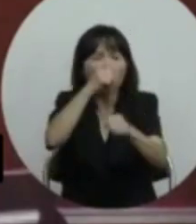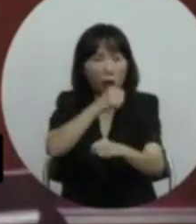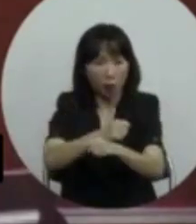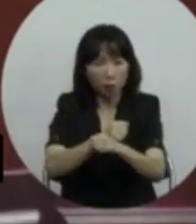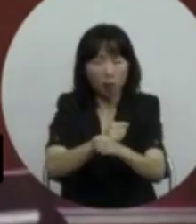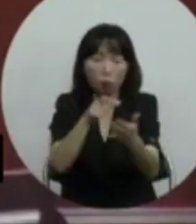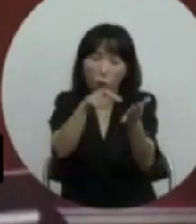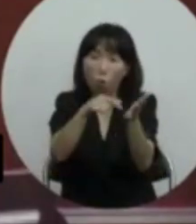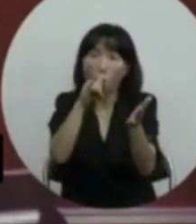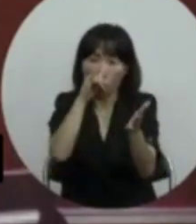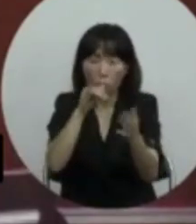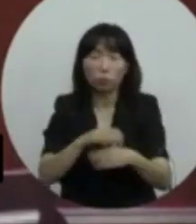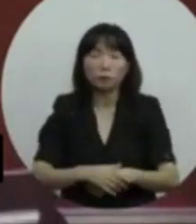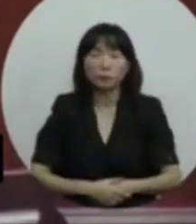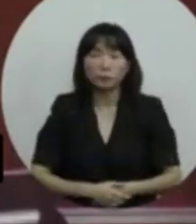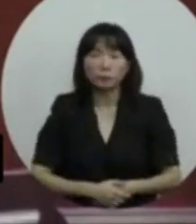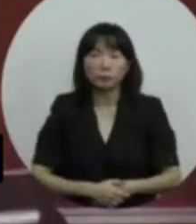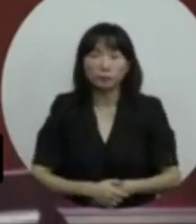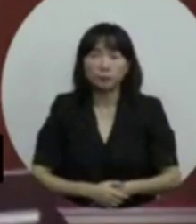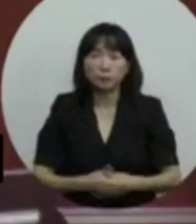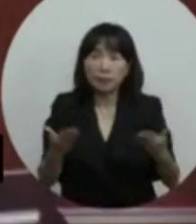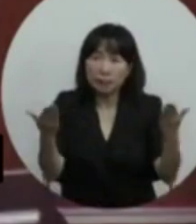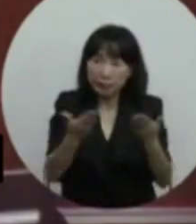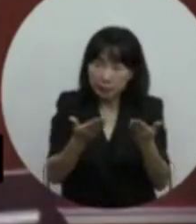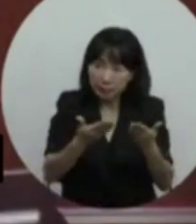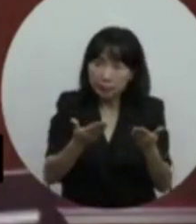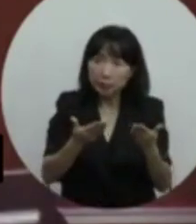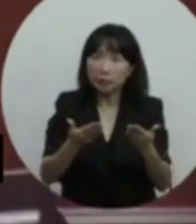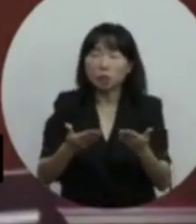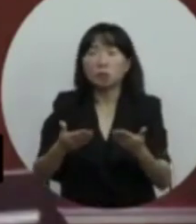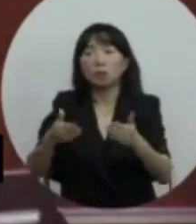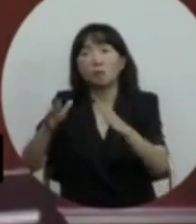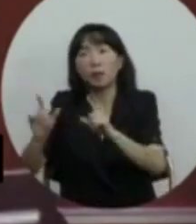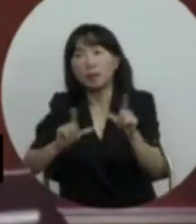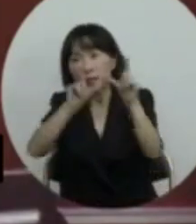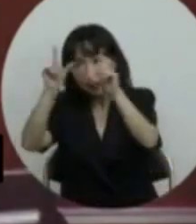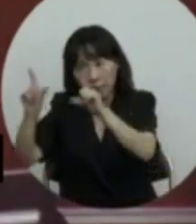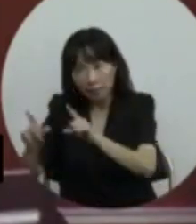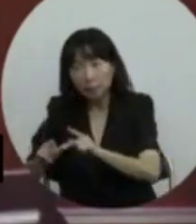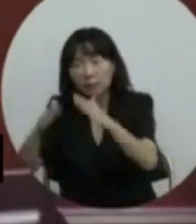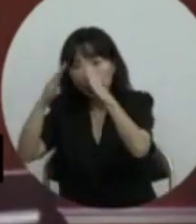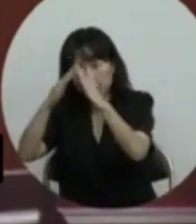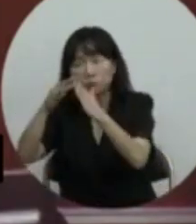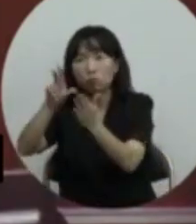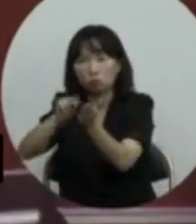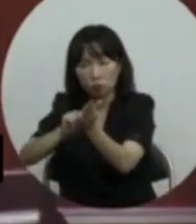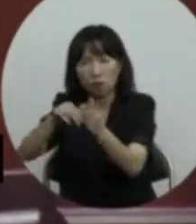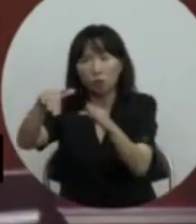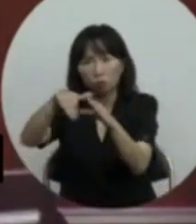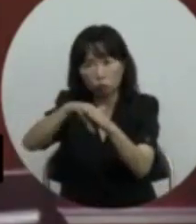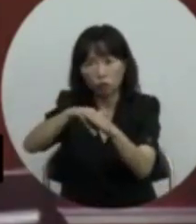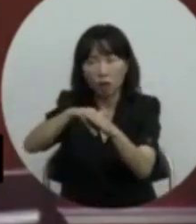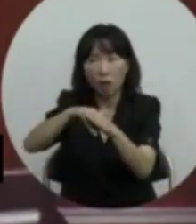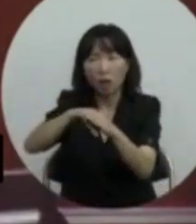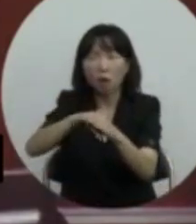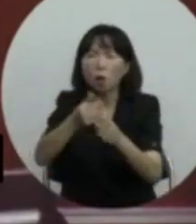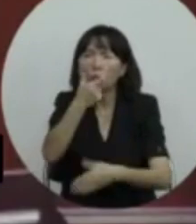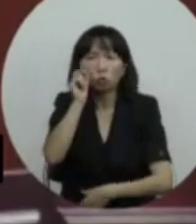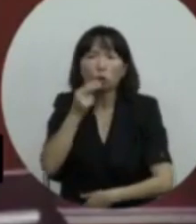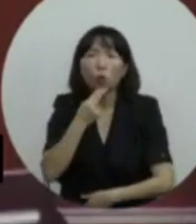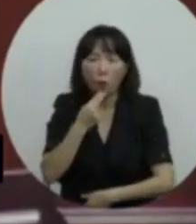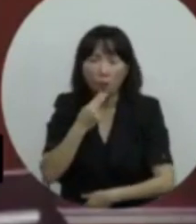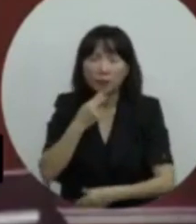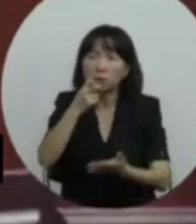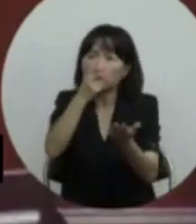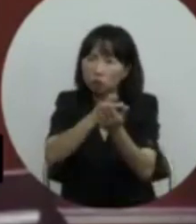한다라고 규정하고 있습니다. 일자리, 주거환경, 문화 등 무엇 하나 부족하지 않는 청년 정책으로